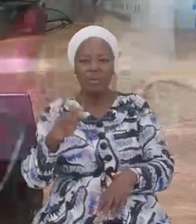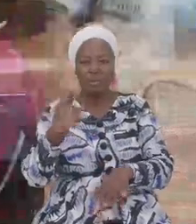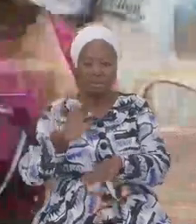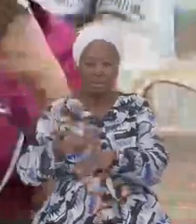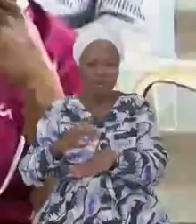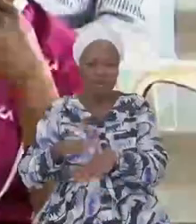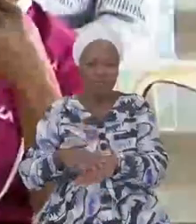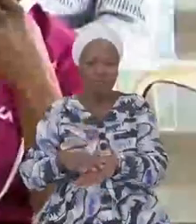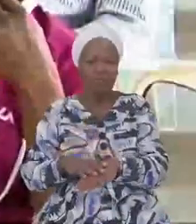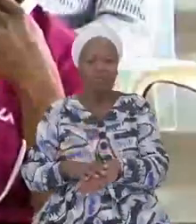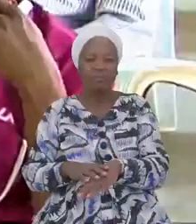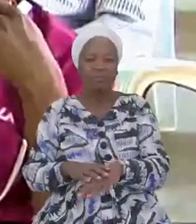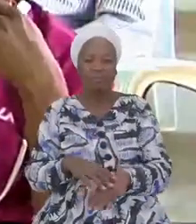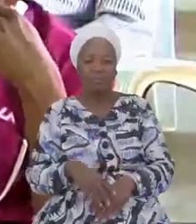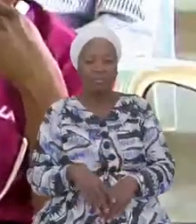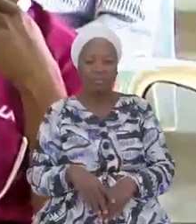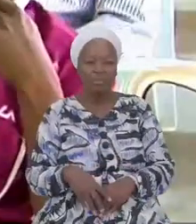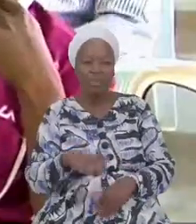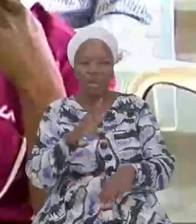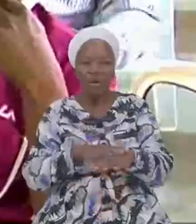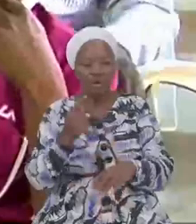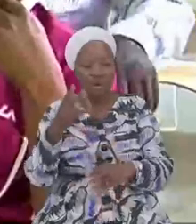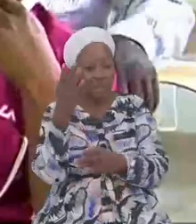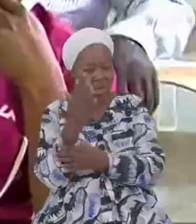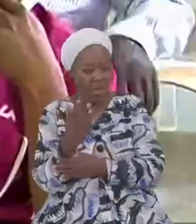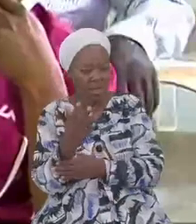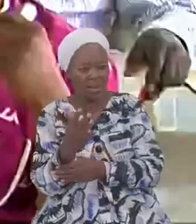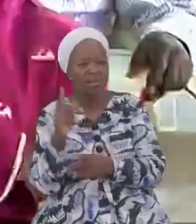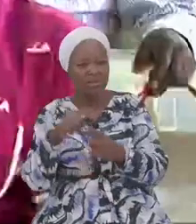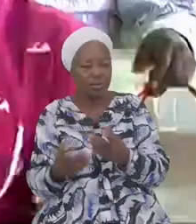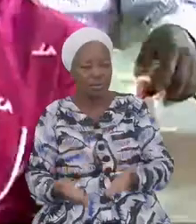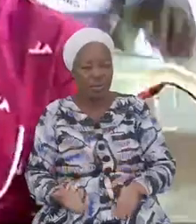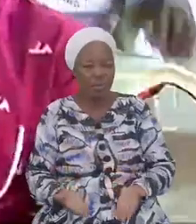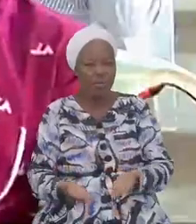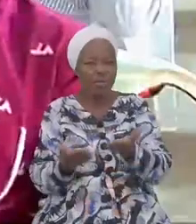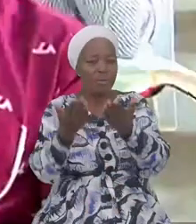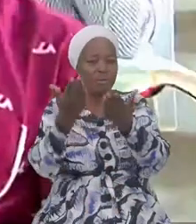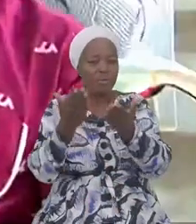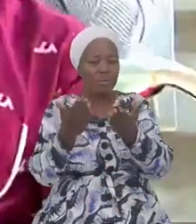frappant, il a frappé pour le réveiller, pas pour le tuer, en le frappant au côté et en disant,